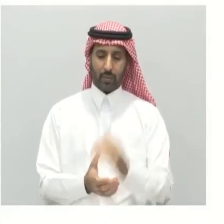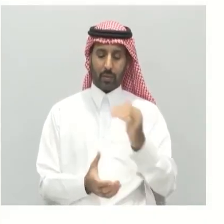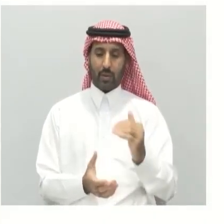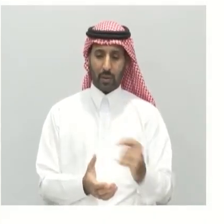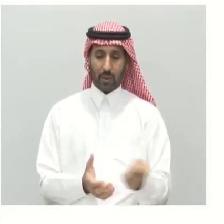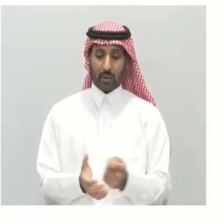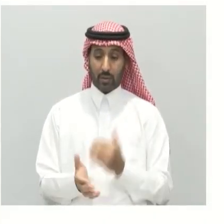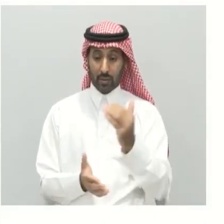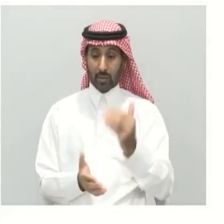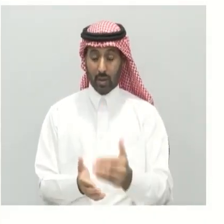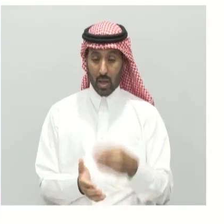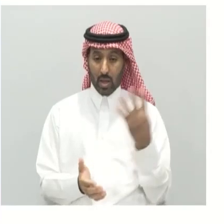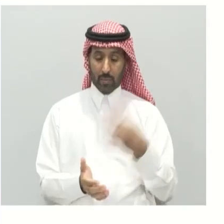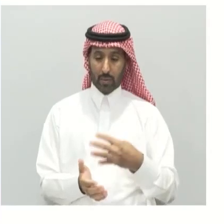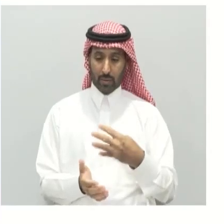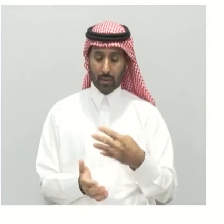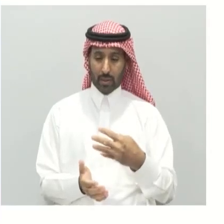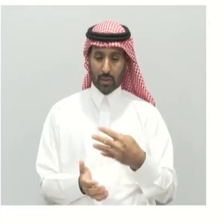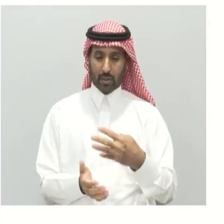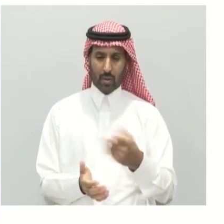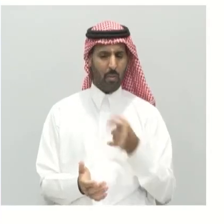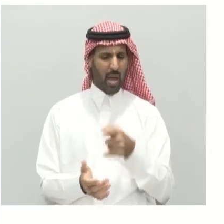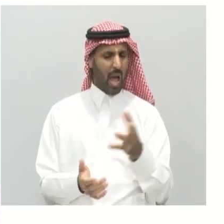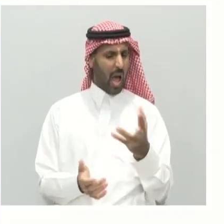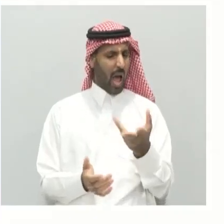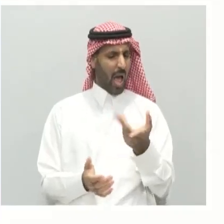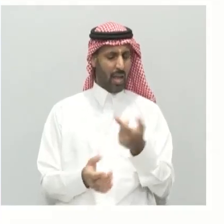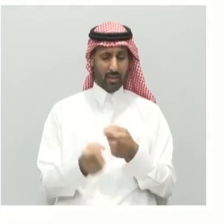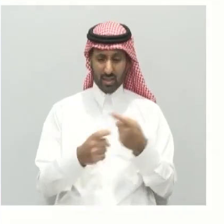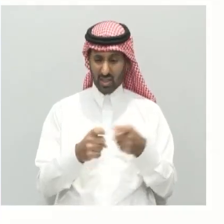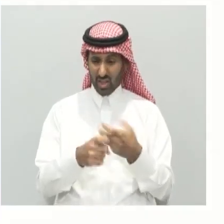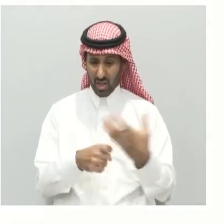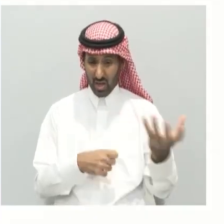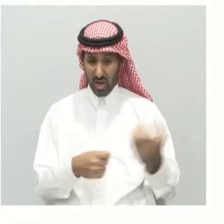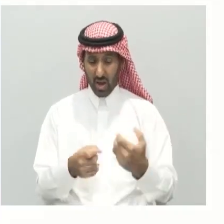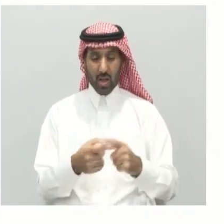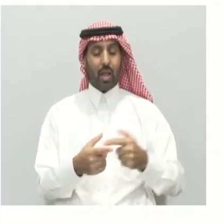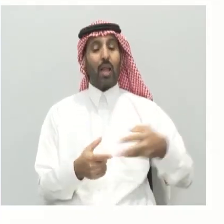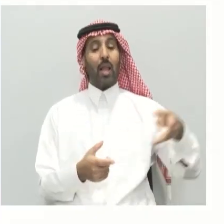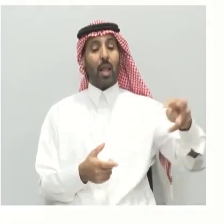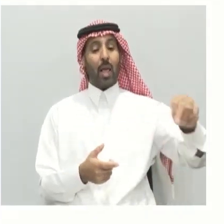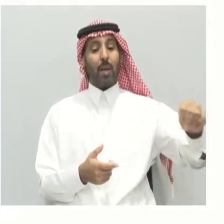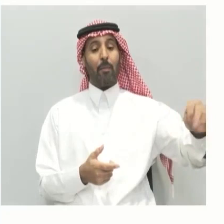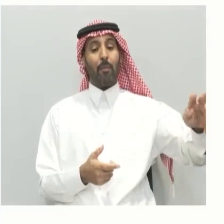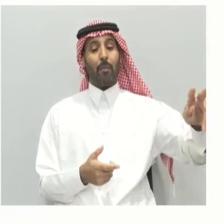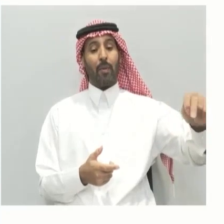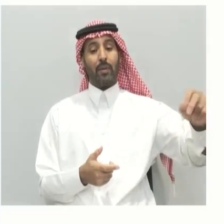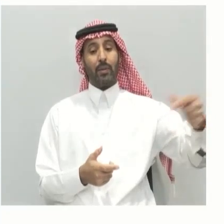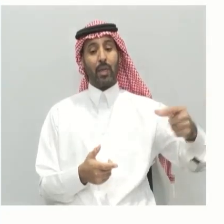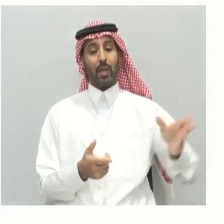مختزل تدريب 44 ما عدد التاكسد للمنجنيز في الكي ام ان